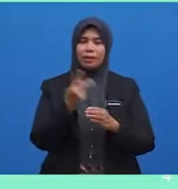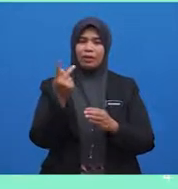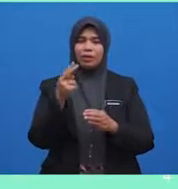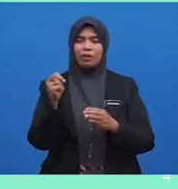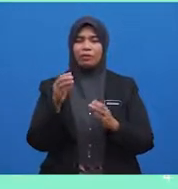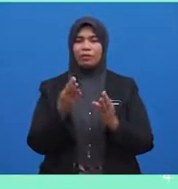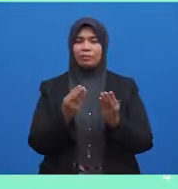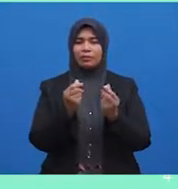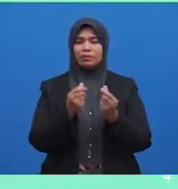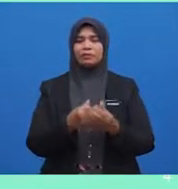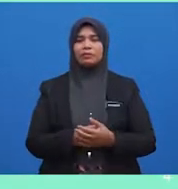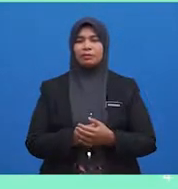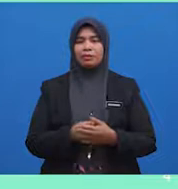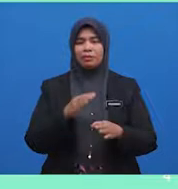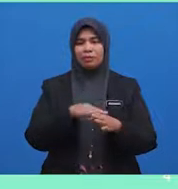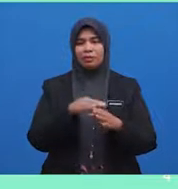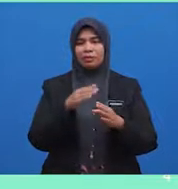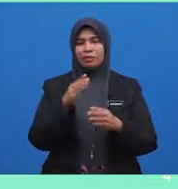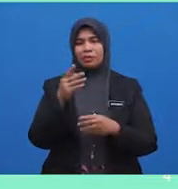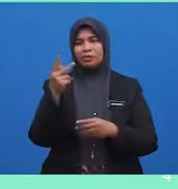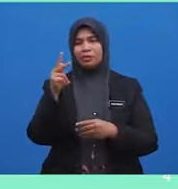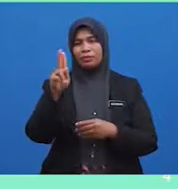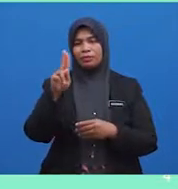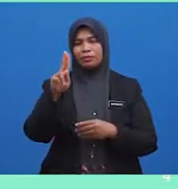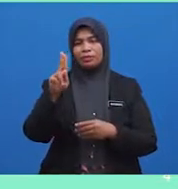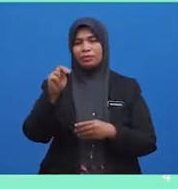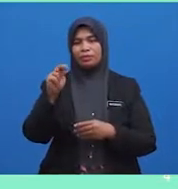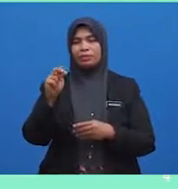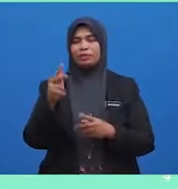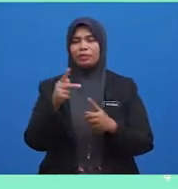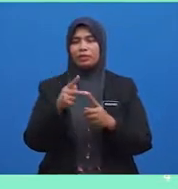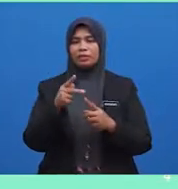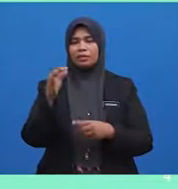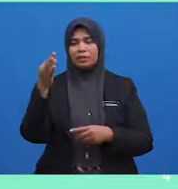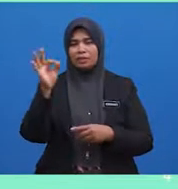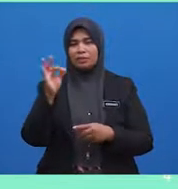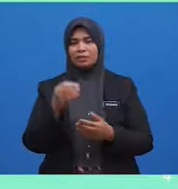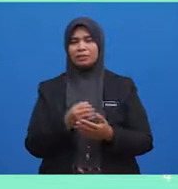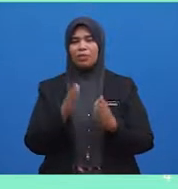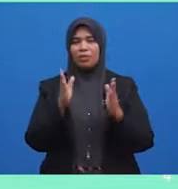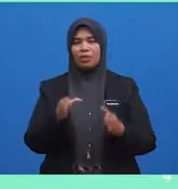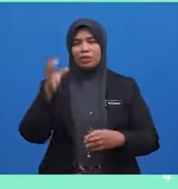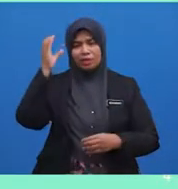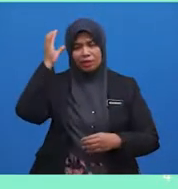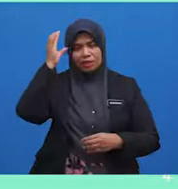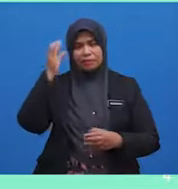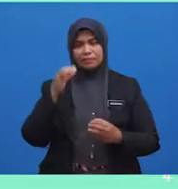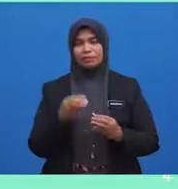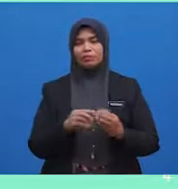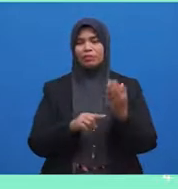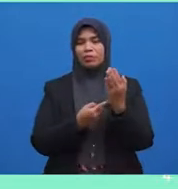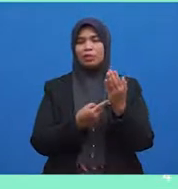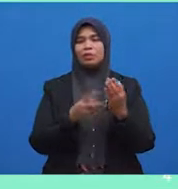Pada akhir kurun ke-19, orang-orang Cina menguasai kegiatan melombong biji timah.